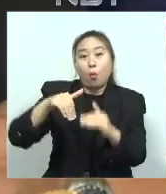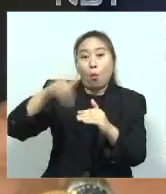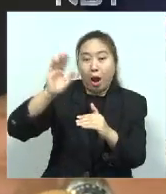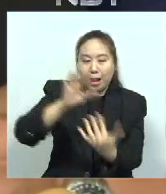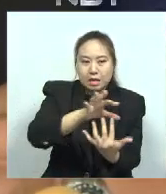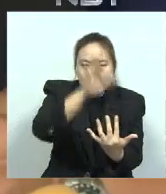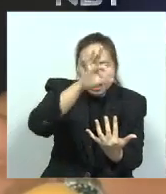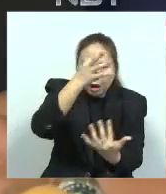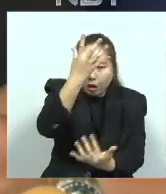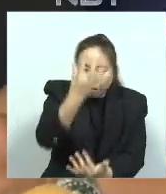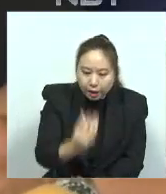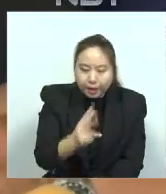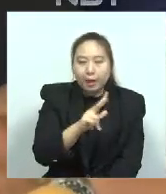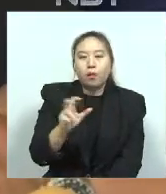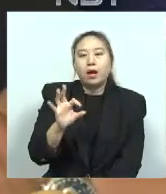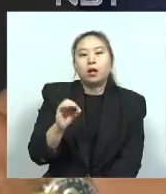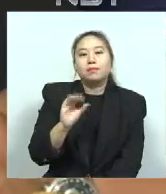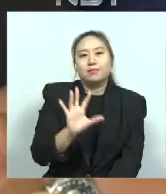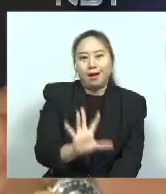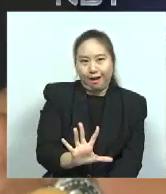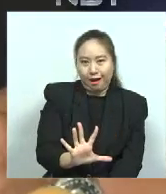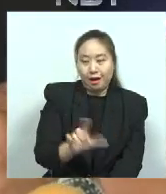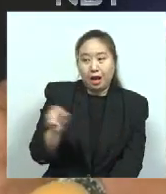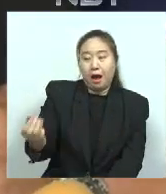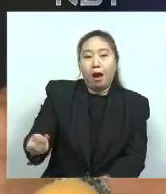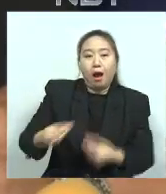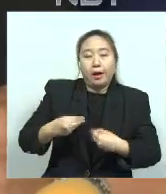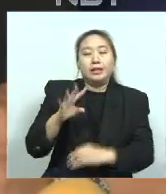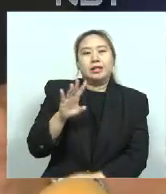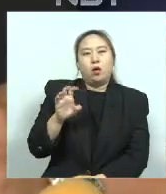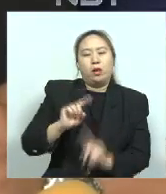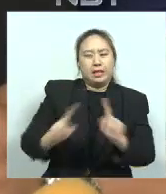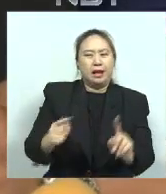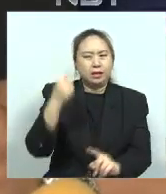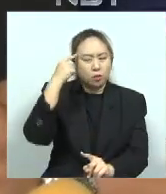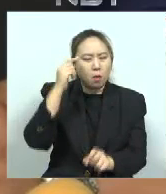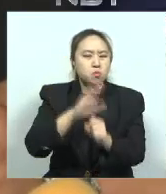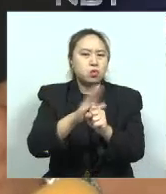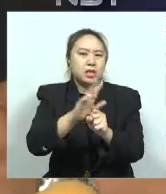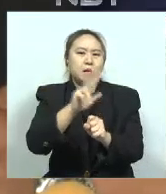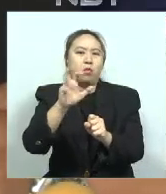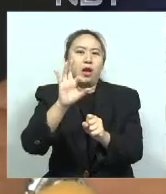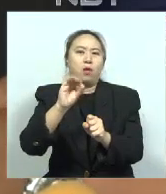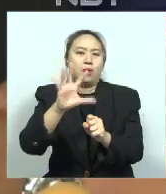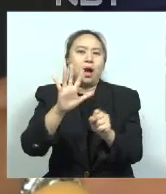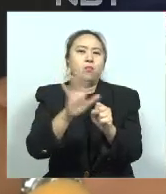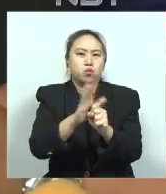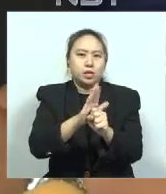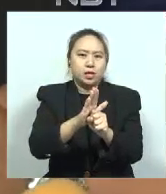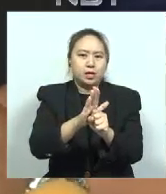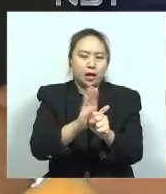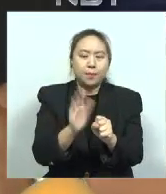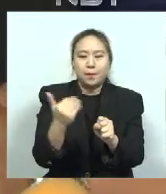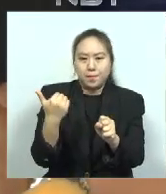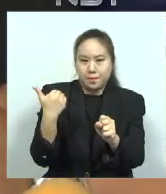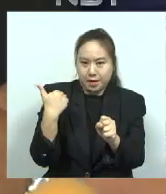มาได้เหลือ395เขาให้ได้ถึง400แต่คิดว่า395กำลังดีแล้วใน395นี้จะต้อง